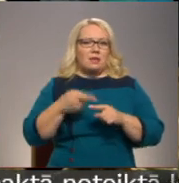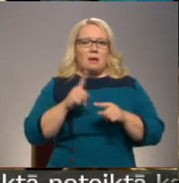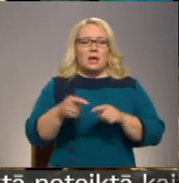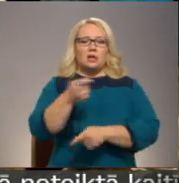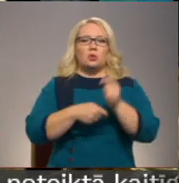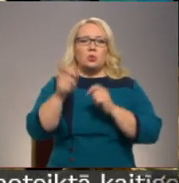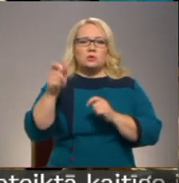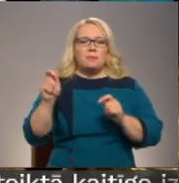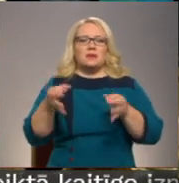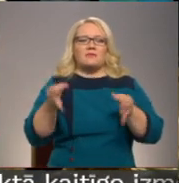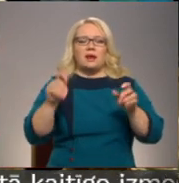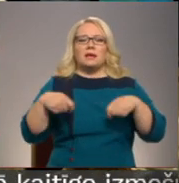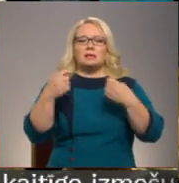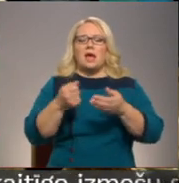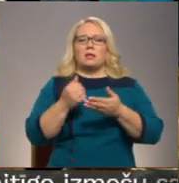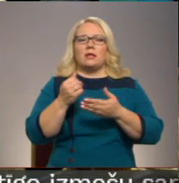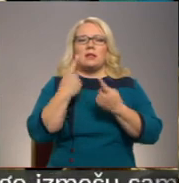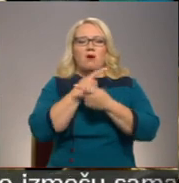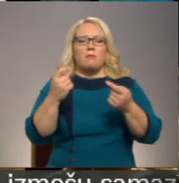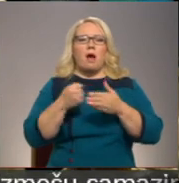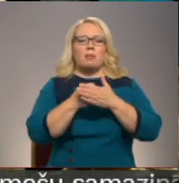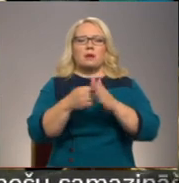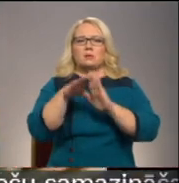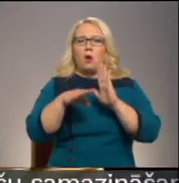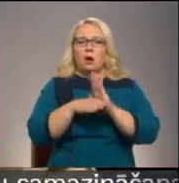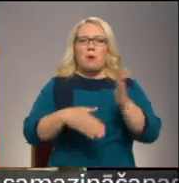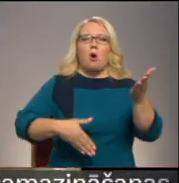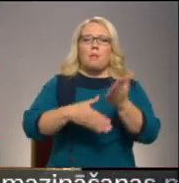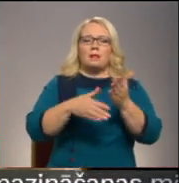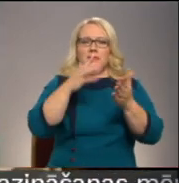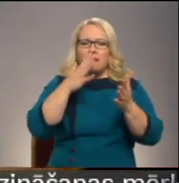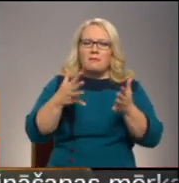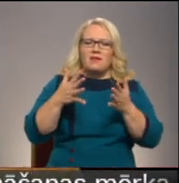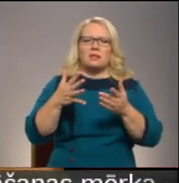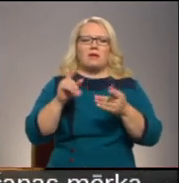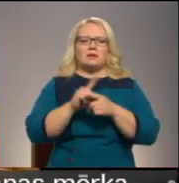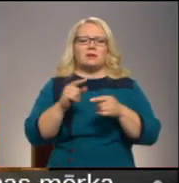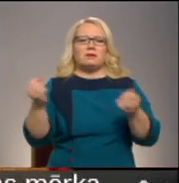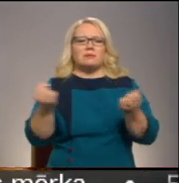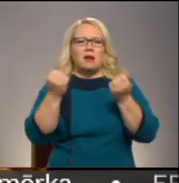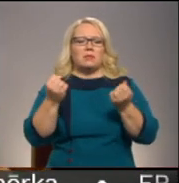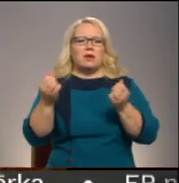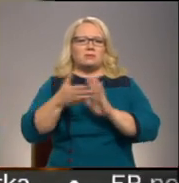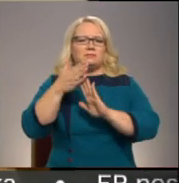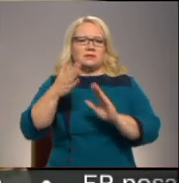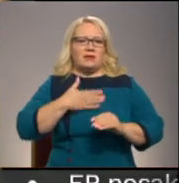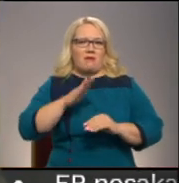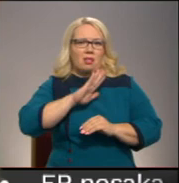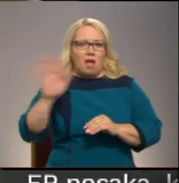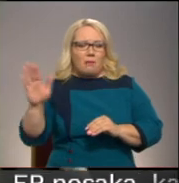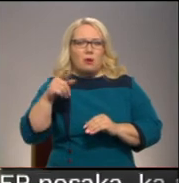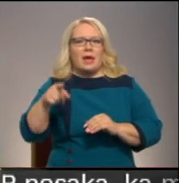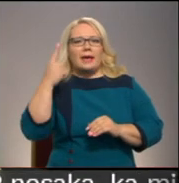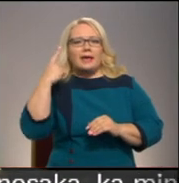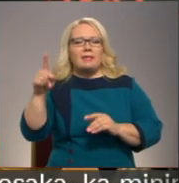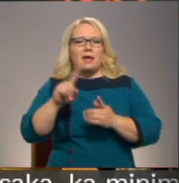uzņēmējiem sniegt informāciju par atbalsta programmām un palīdzēt efektīvi tās izmantot savā labā, jo nerad tieši zināt, Nāšana trūkumas idejai neļauj